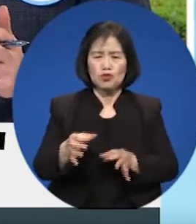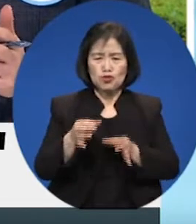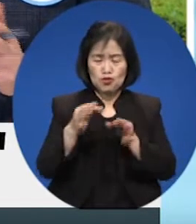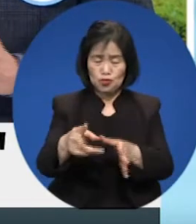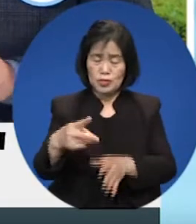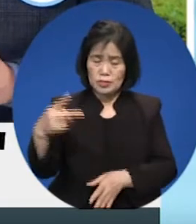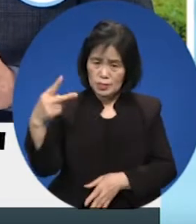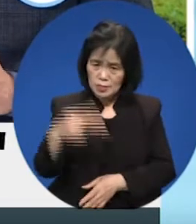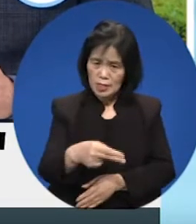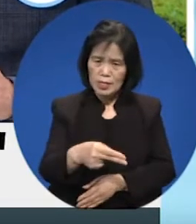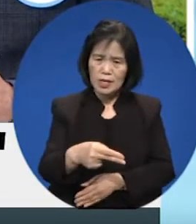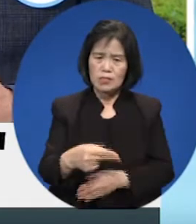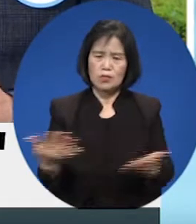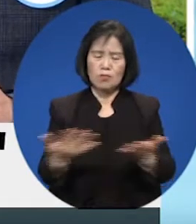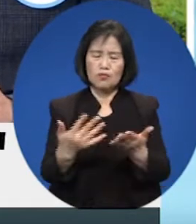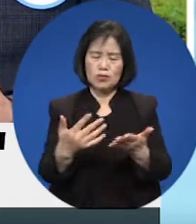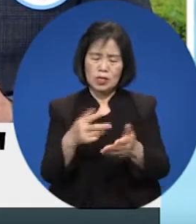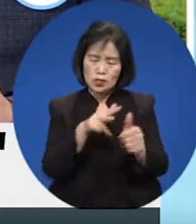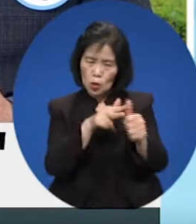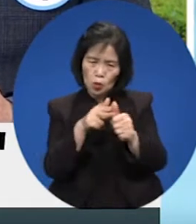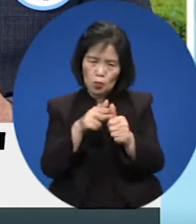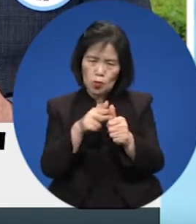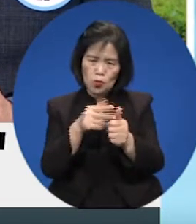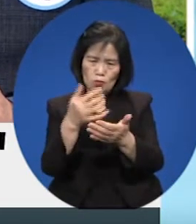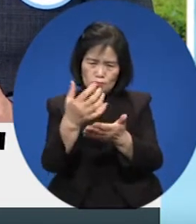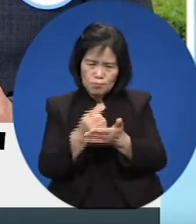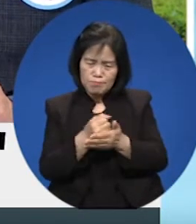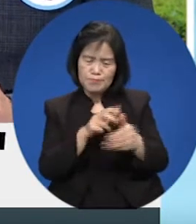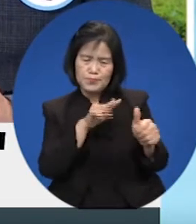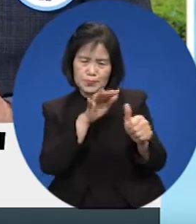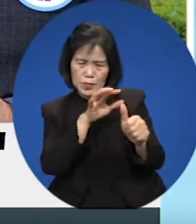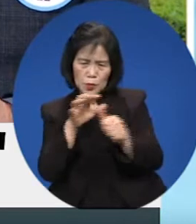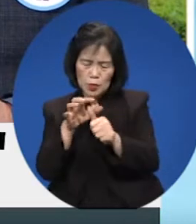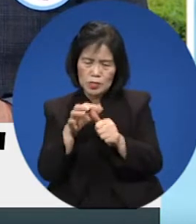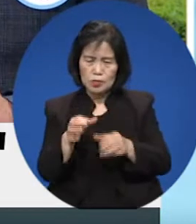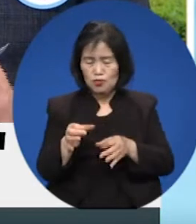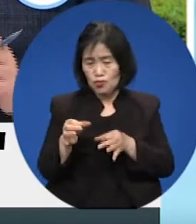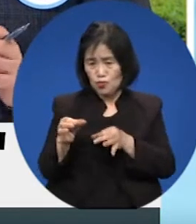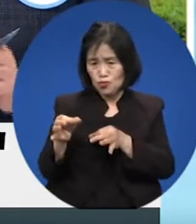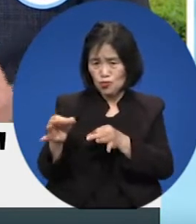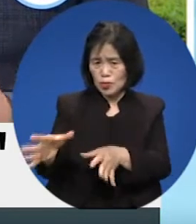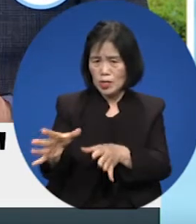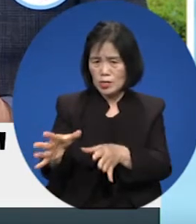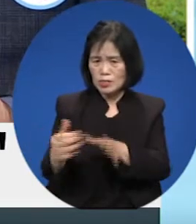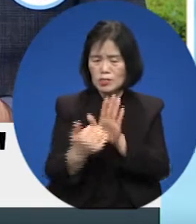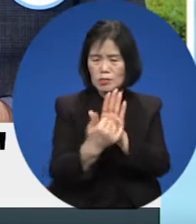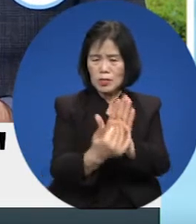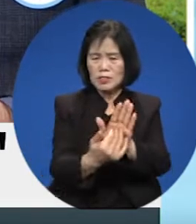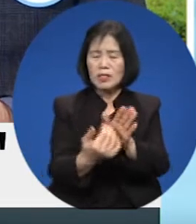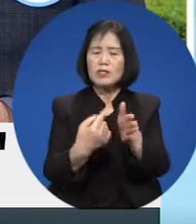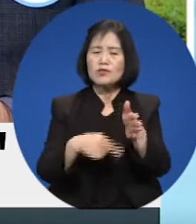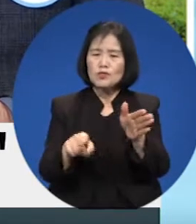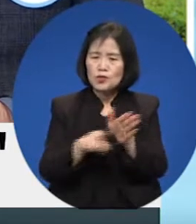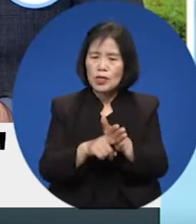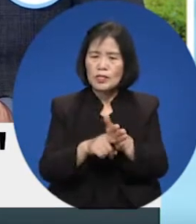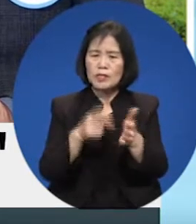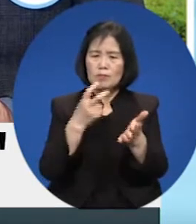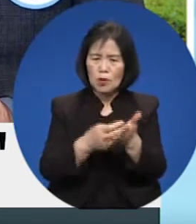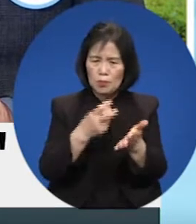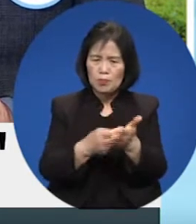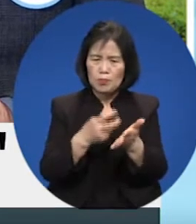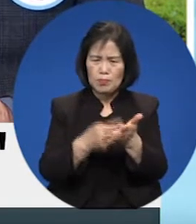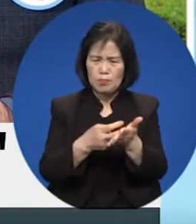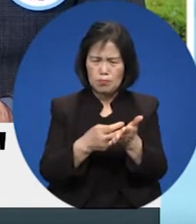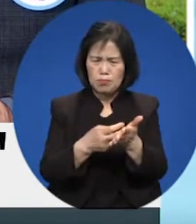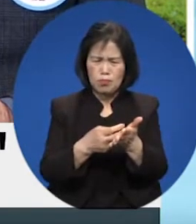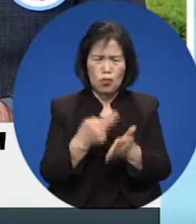이라던가 이런 업무상 취득한 정보를 이용해서 투 이쪽으로 가는 그걸 방지하기 위한 법과 제도가 없는